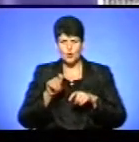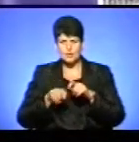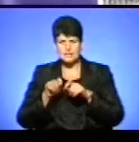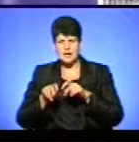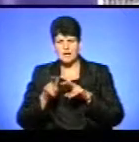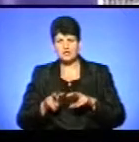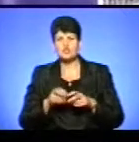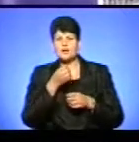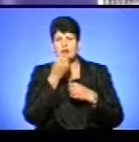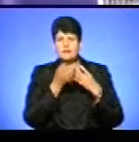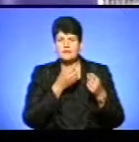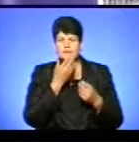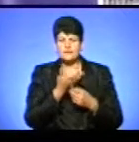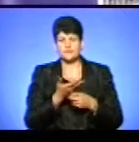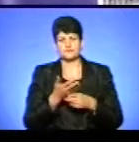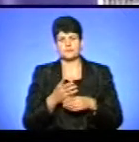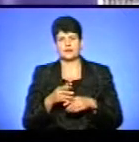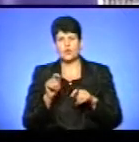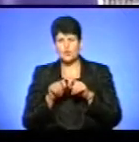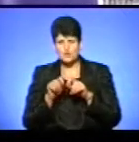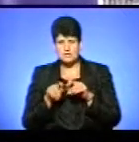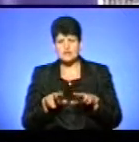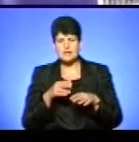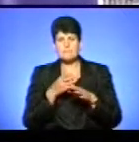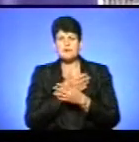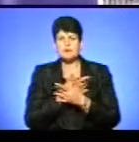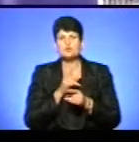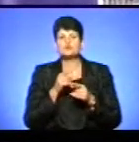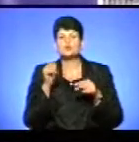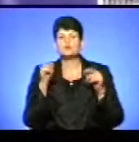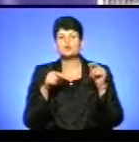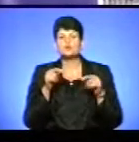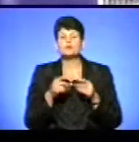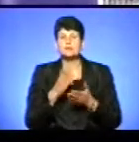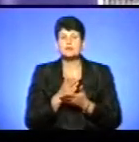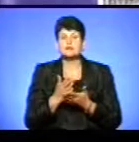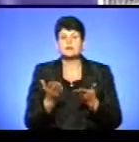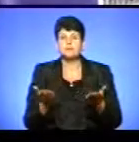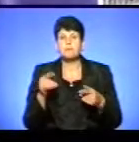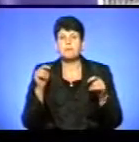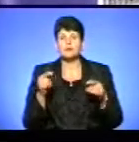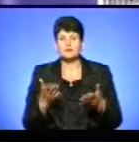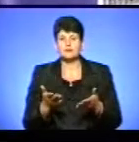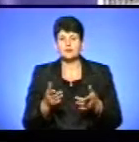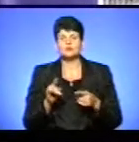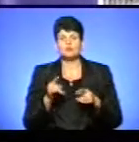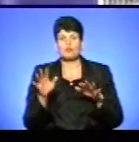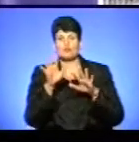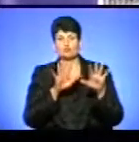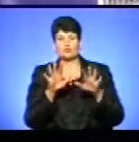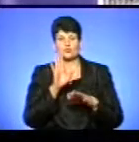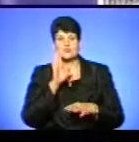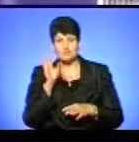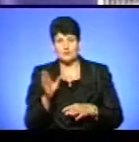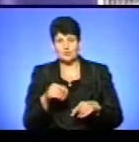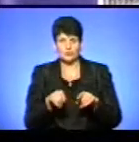досліджування квіточки, досліджування метелика, досліджування, чому дощик падає, чому туман ранком.